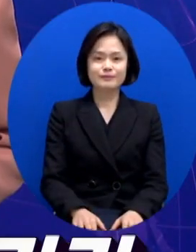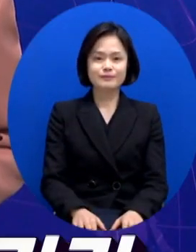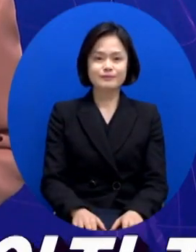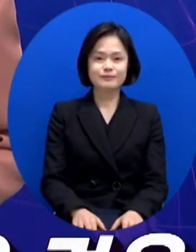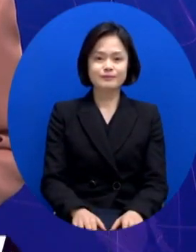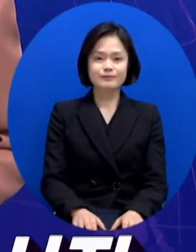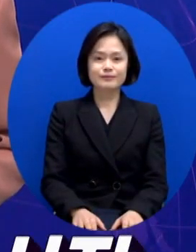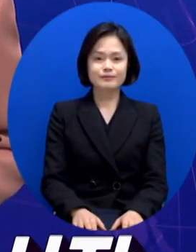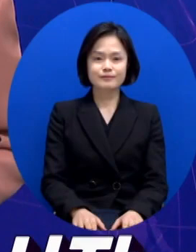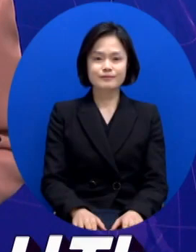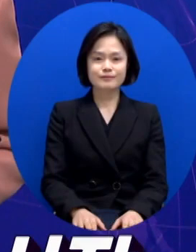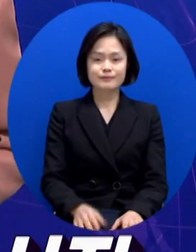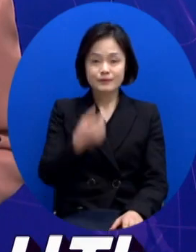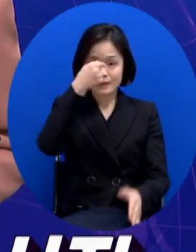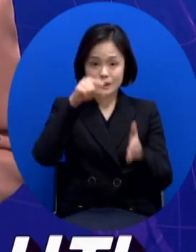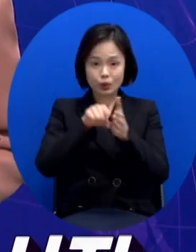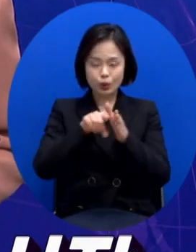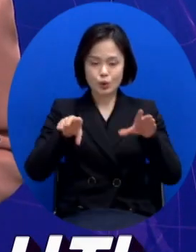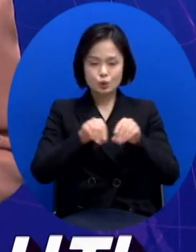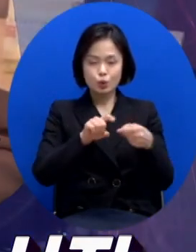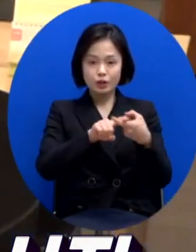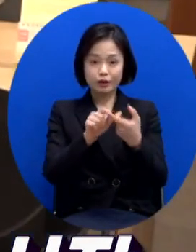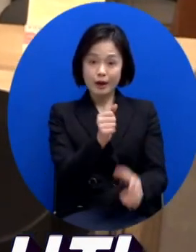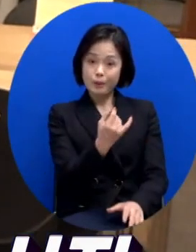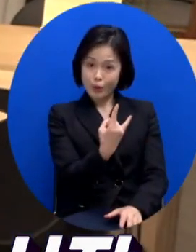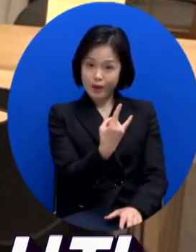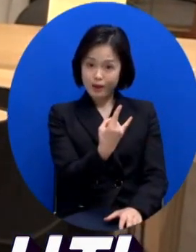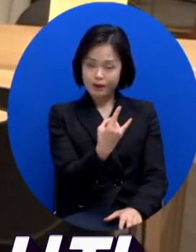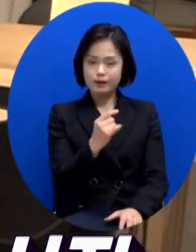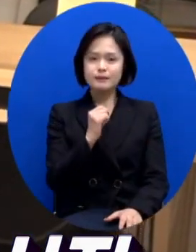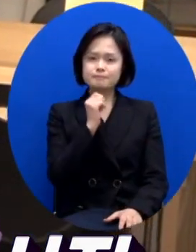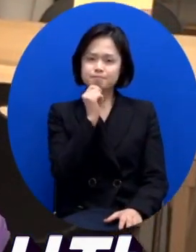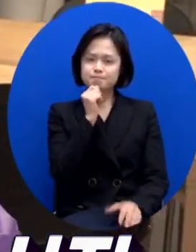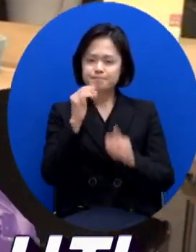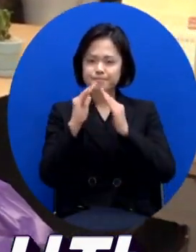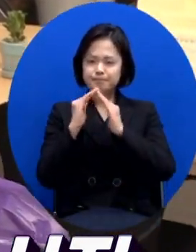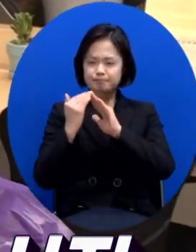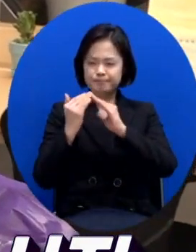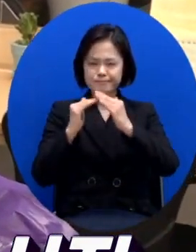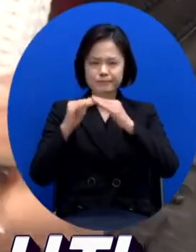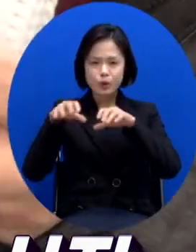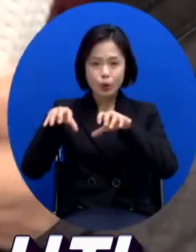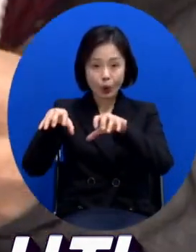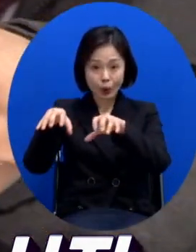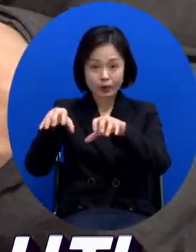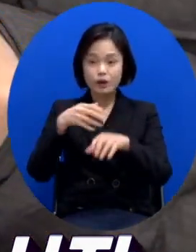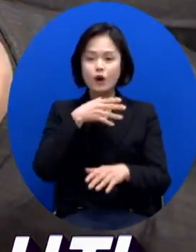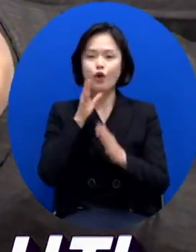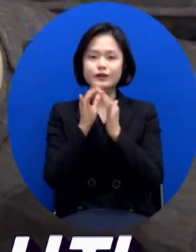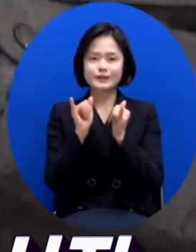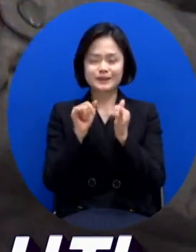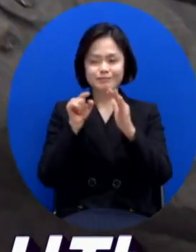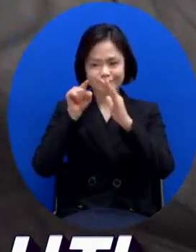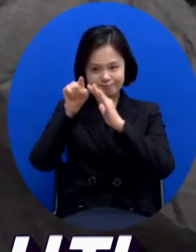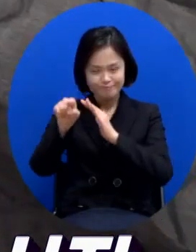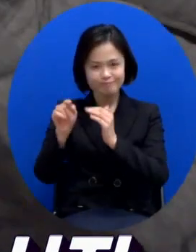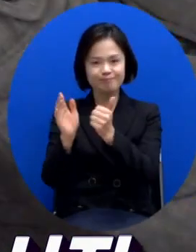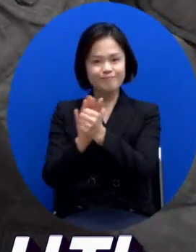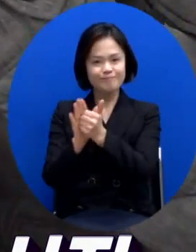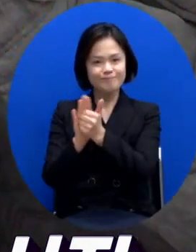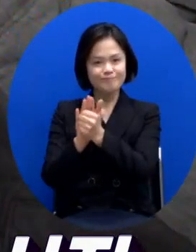세계의 한국인 기독교 총 연합회 가 쪽방촌에 사는 독거 어르신들을 위한 생기므로 3 를 시작했습니다